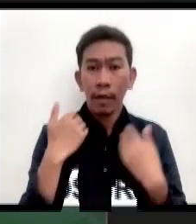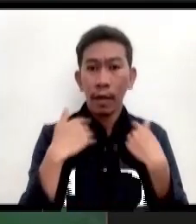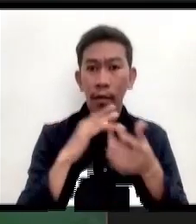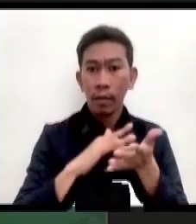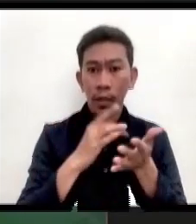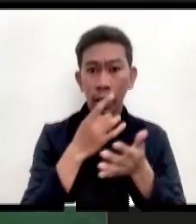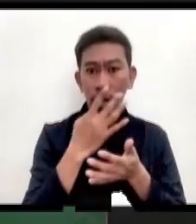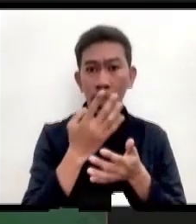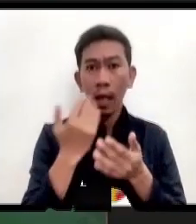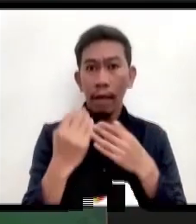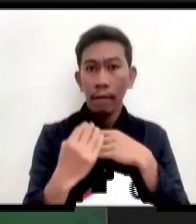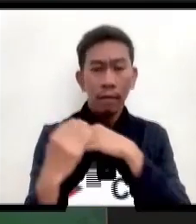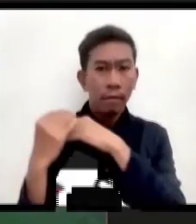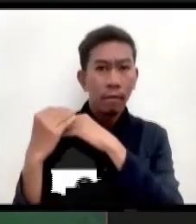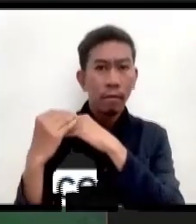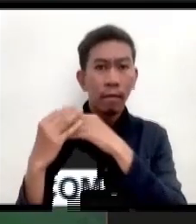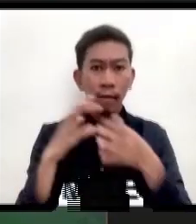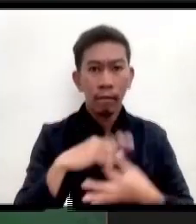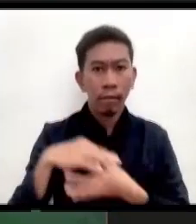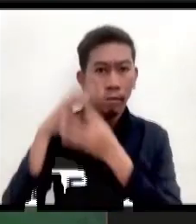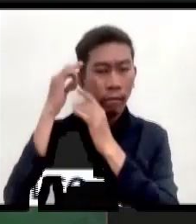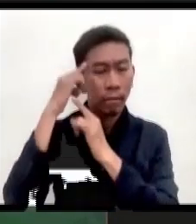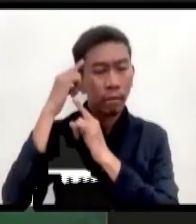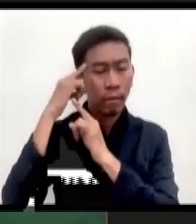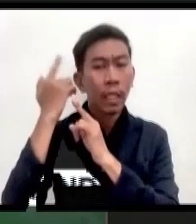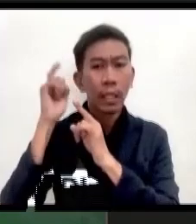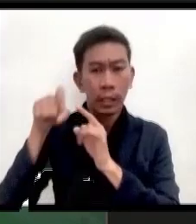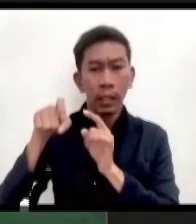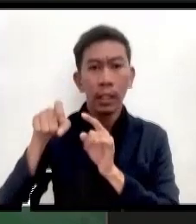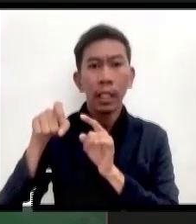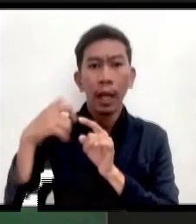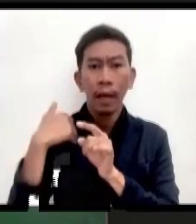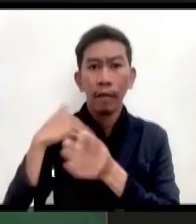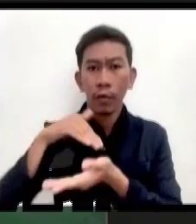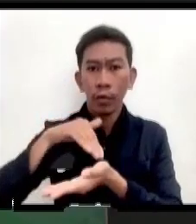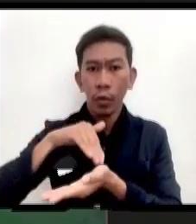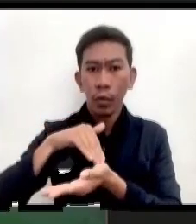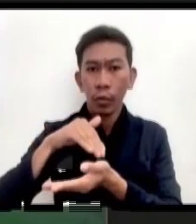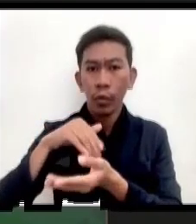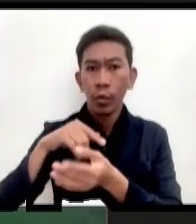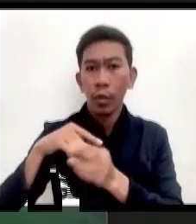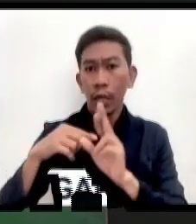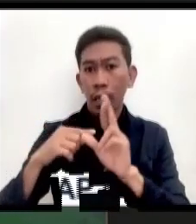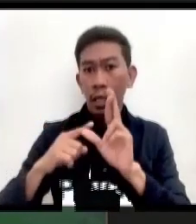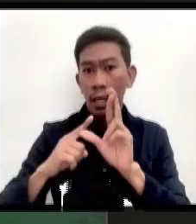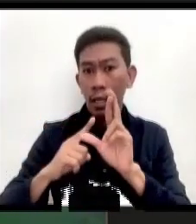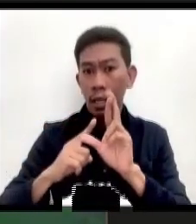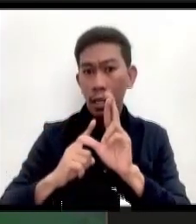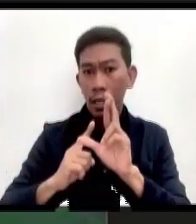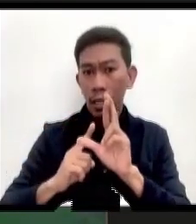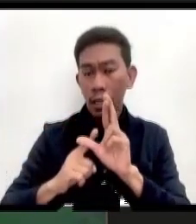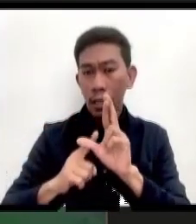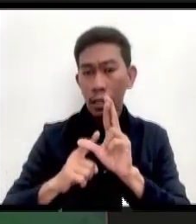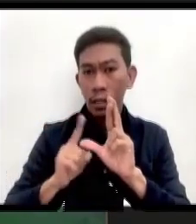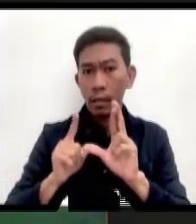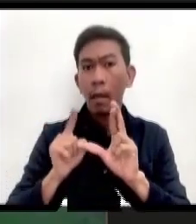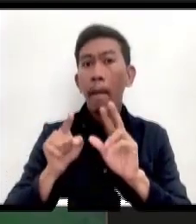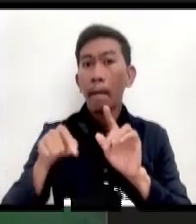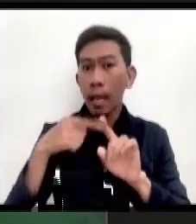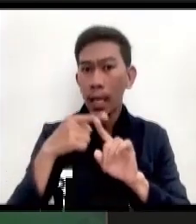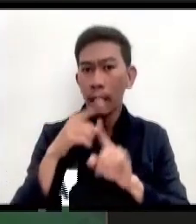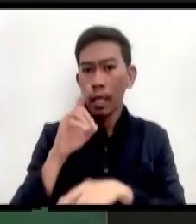prescription of an S2 licensed doctor using a yellow prescription pad regulated by the Department of Health.